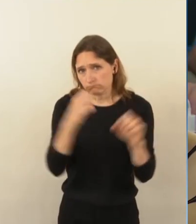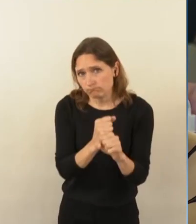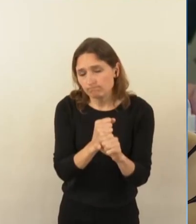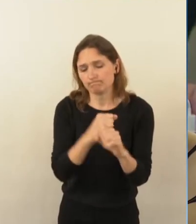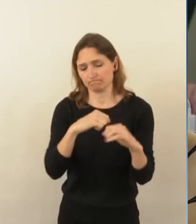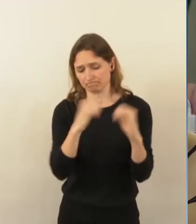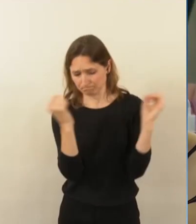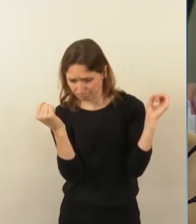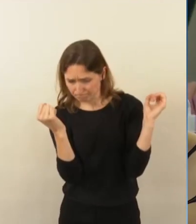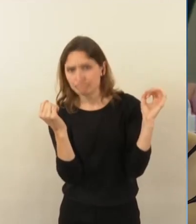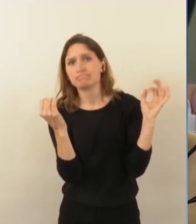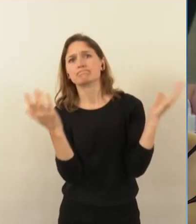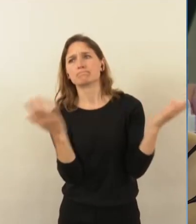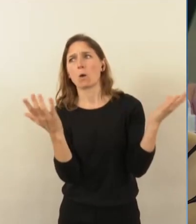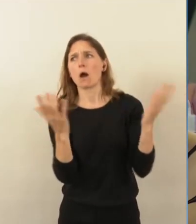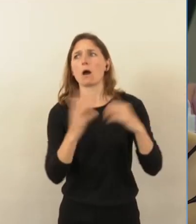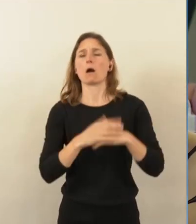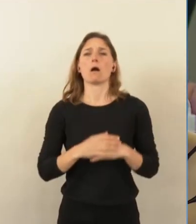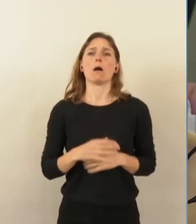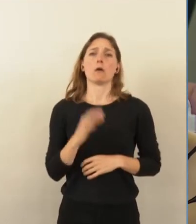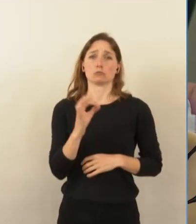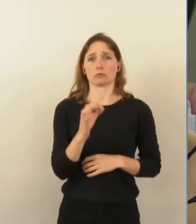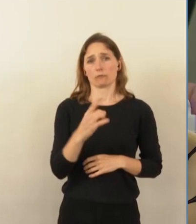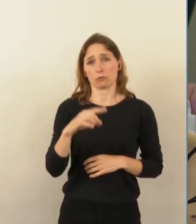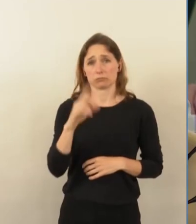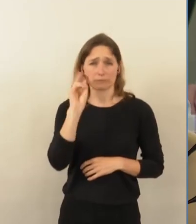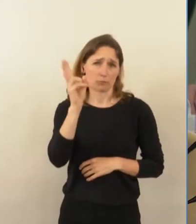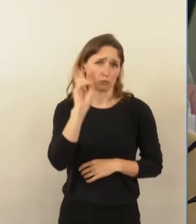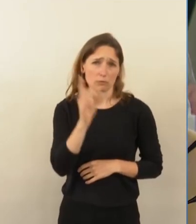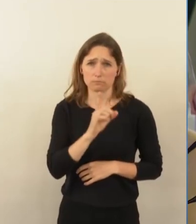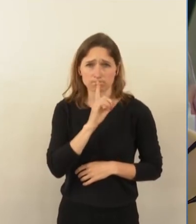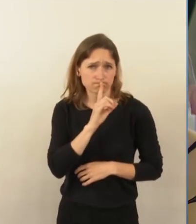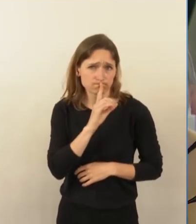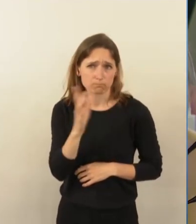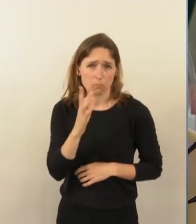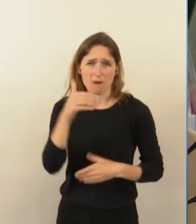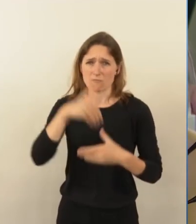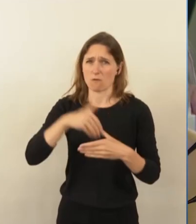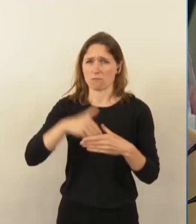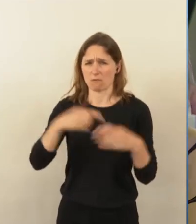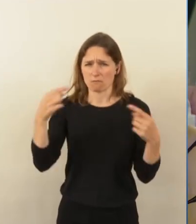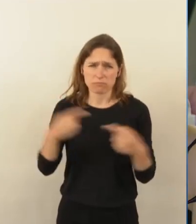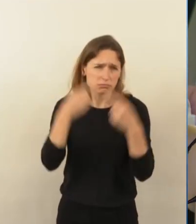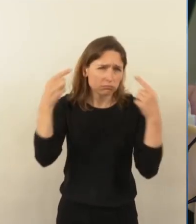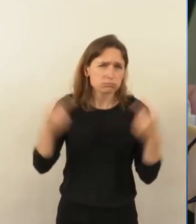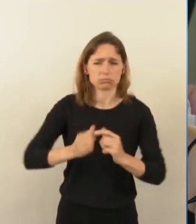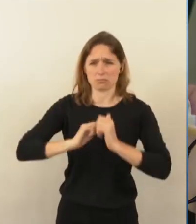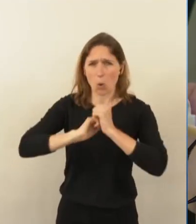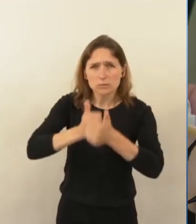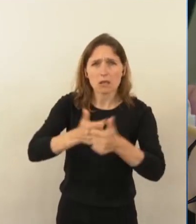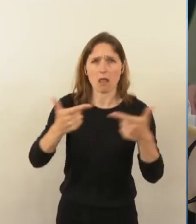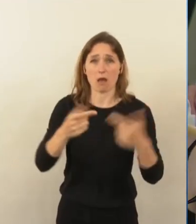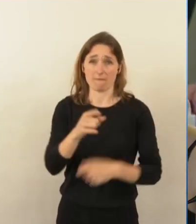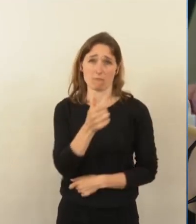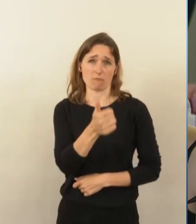ce que vous passez souvent sous silence un certain nombre de contentieux nombreux de plus en plus nombreux d'ailleurs et évidemment le